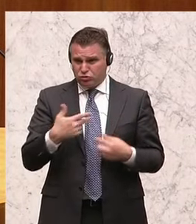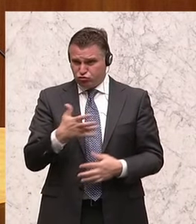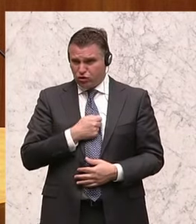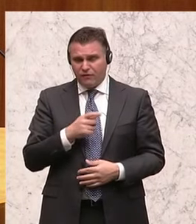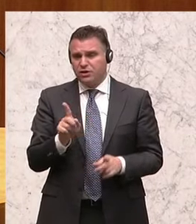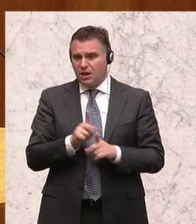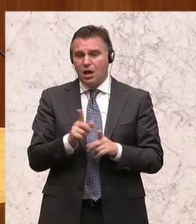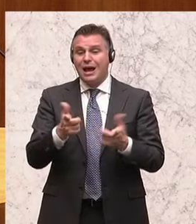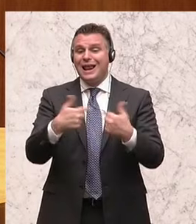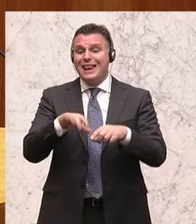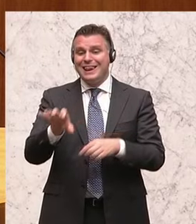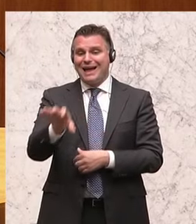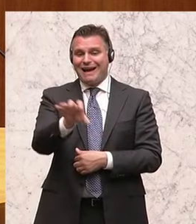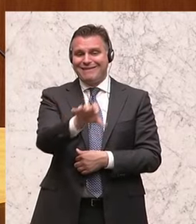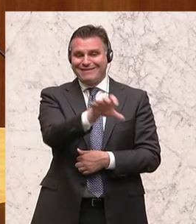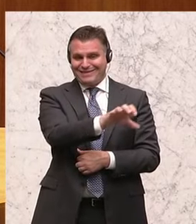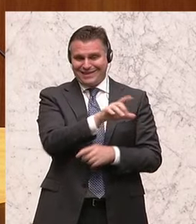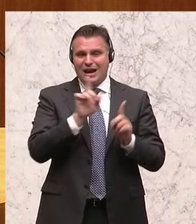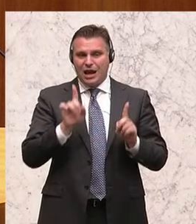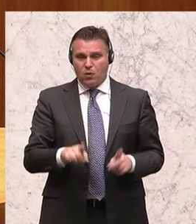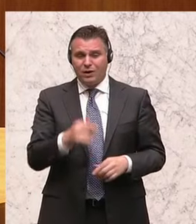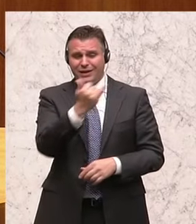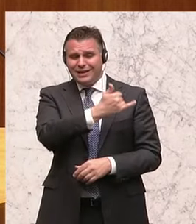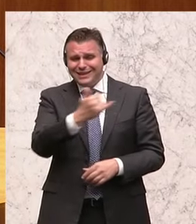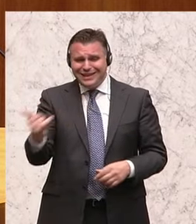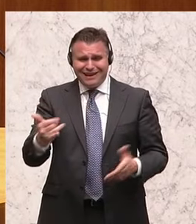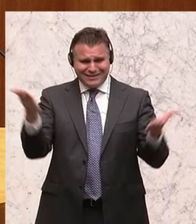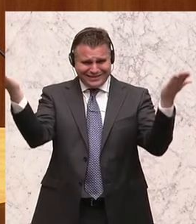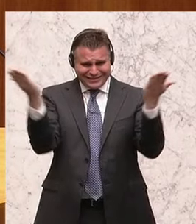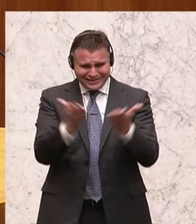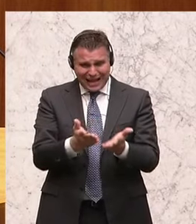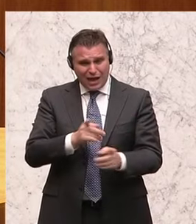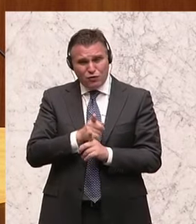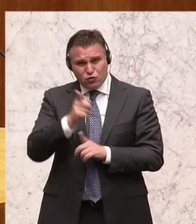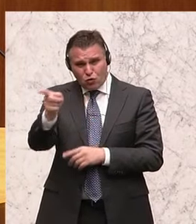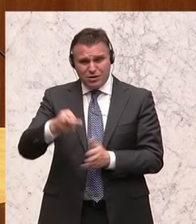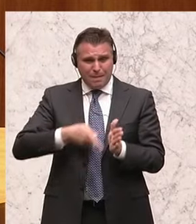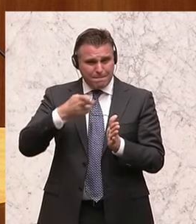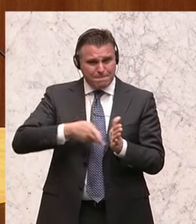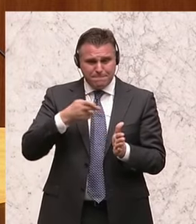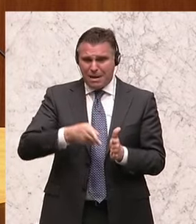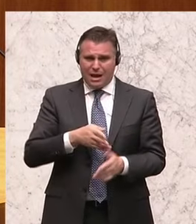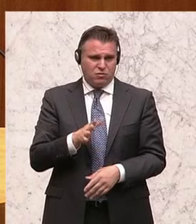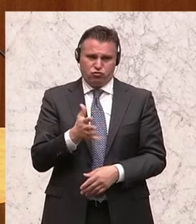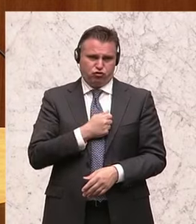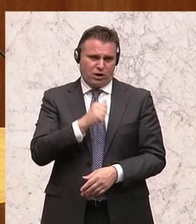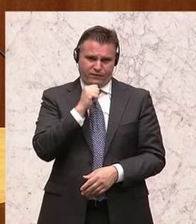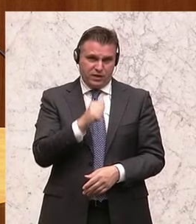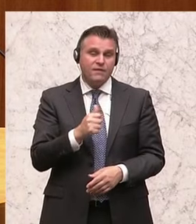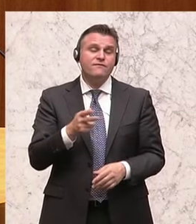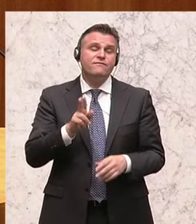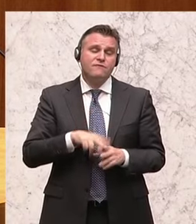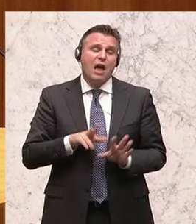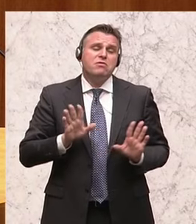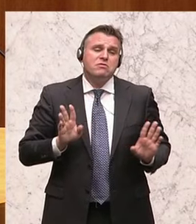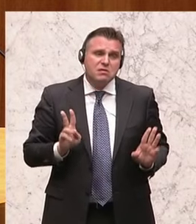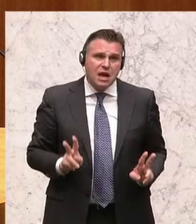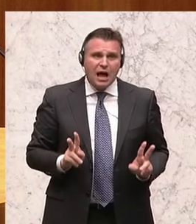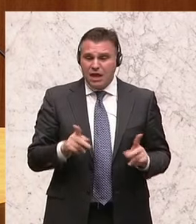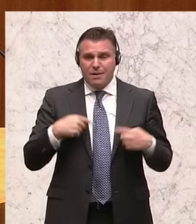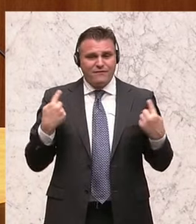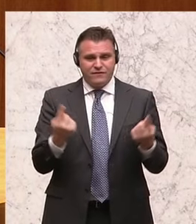sind ja dann wieder die Länder dabei, in jedes Tal auch wirklich eine Bahn hineinzubringen. Es wäre gut, wenn es geht, wir werden es